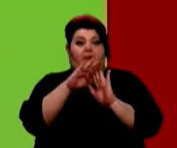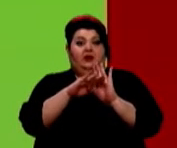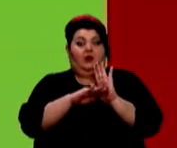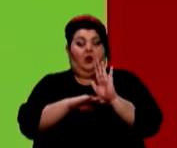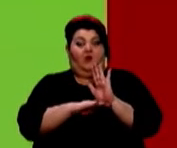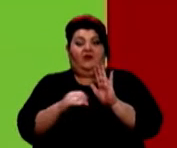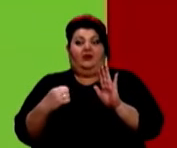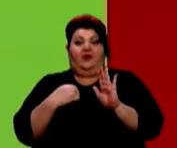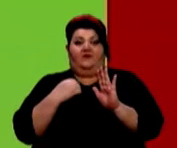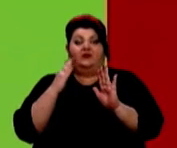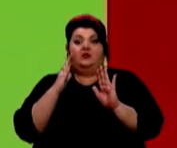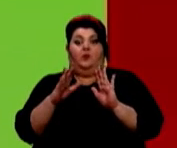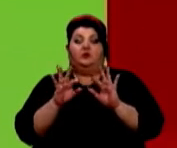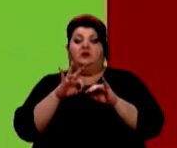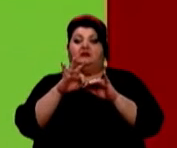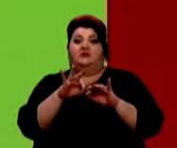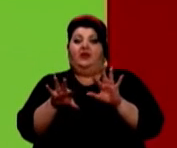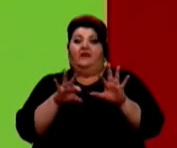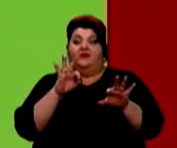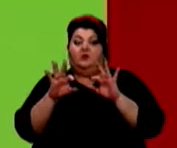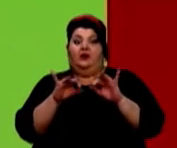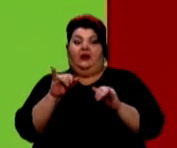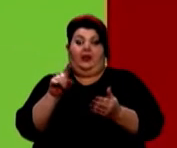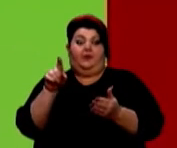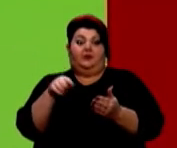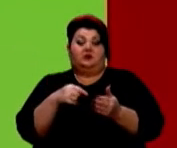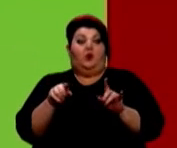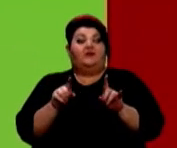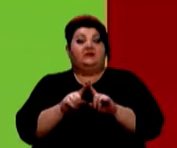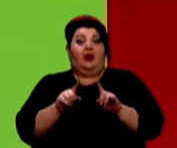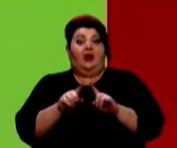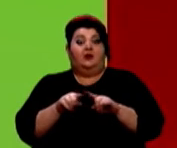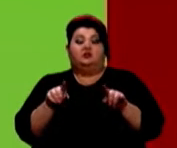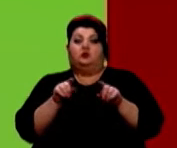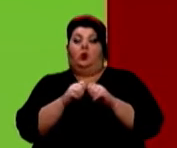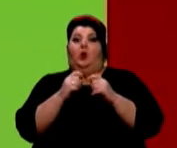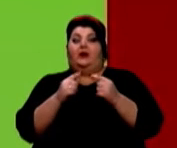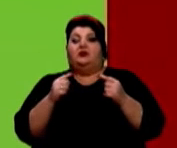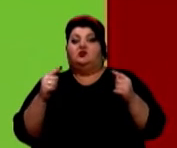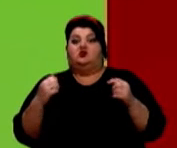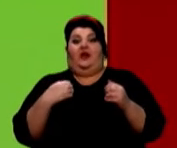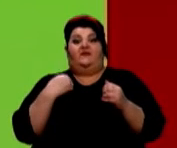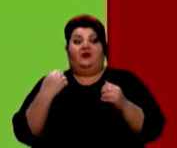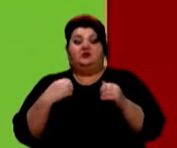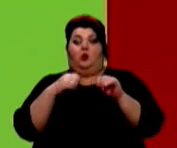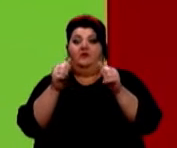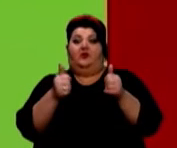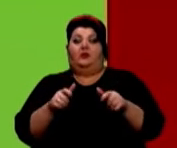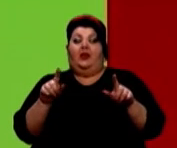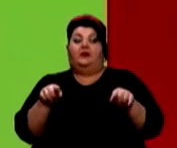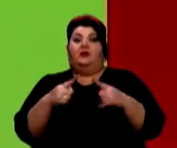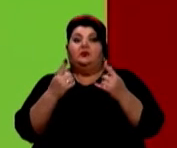здійснюватися відбір і, звичайно, призов. Ще також до інших військових формувань, які утворені згідно законодавства України,